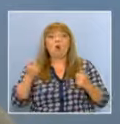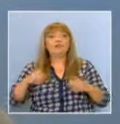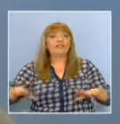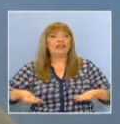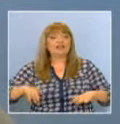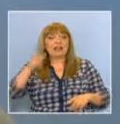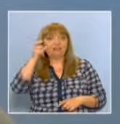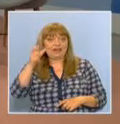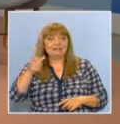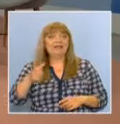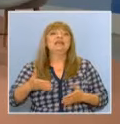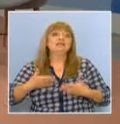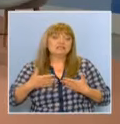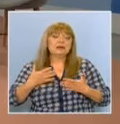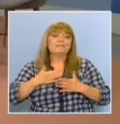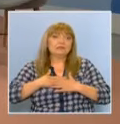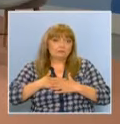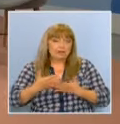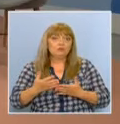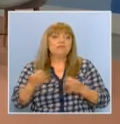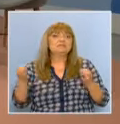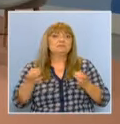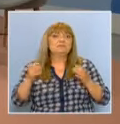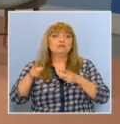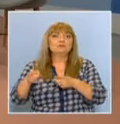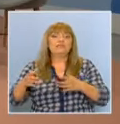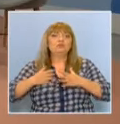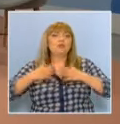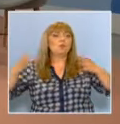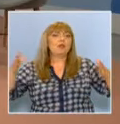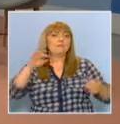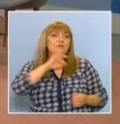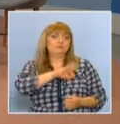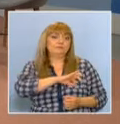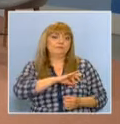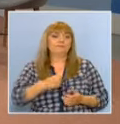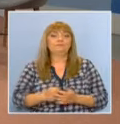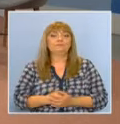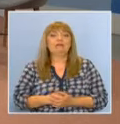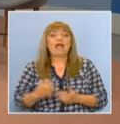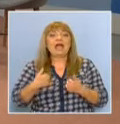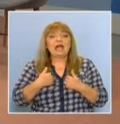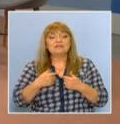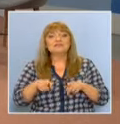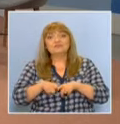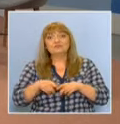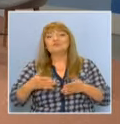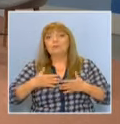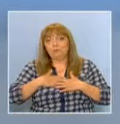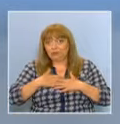благодаря специално за нейните големи постижения, а ние историята... Също, да, също и благодарим.